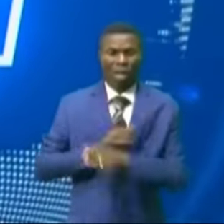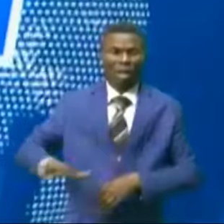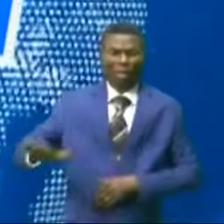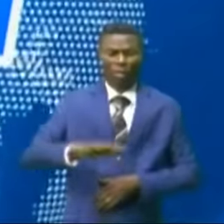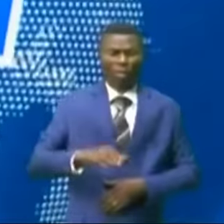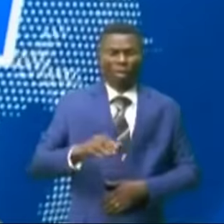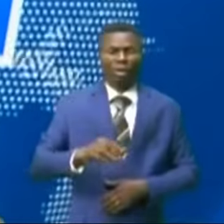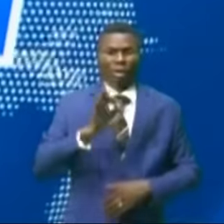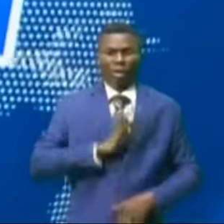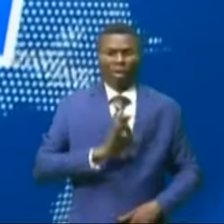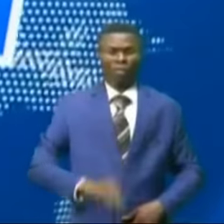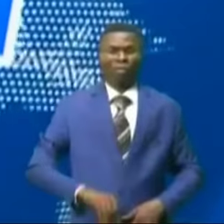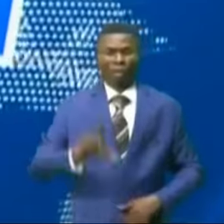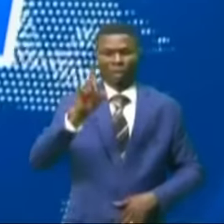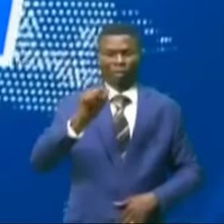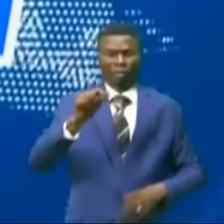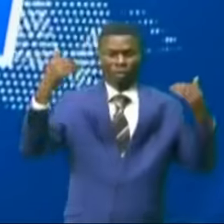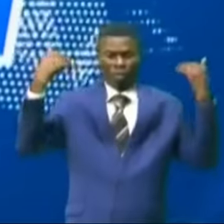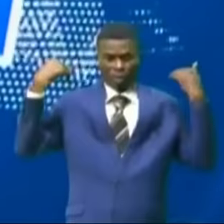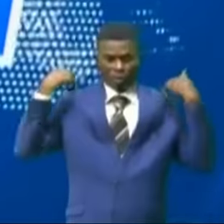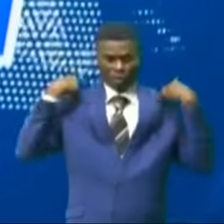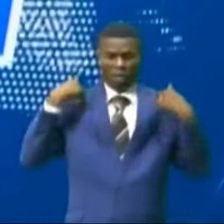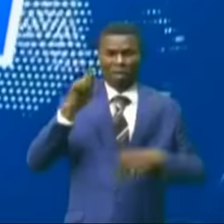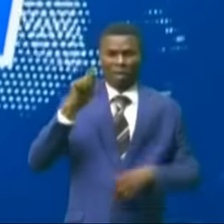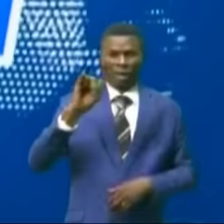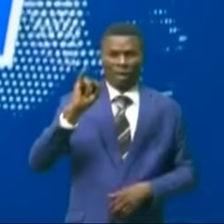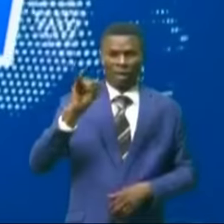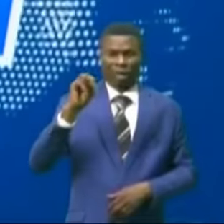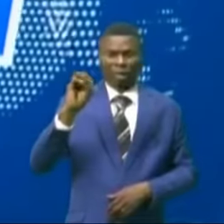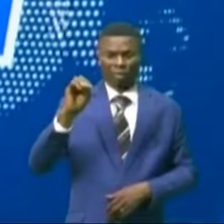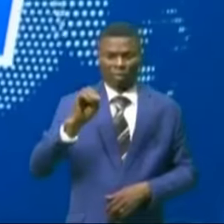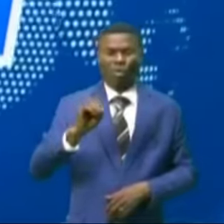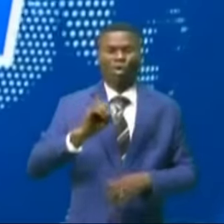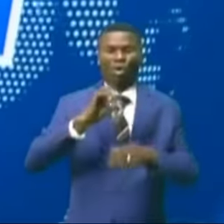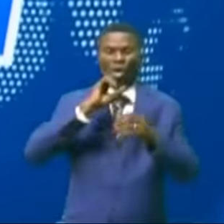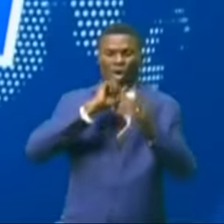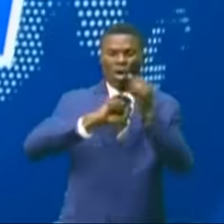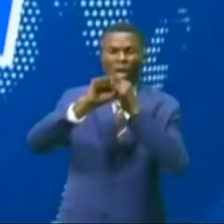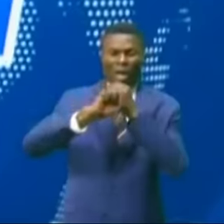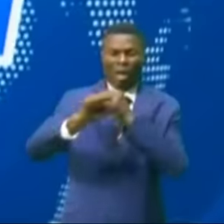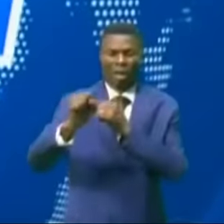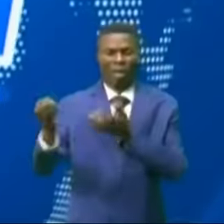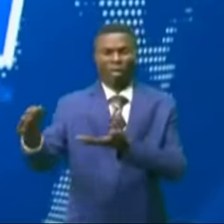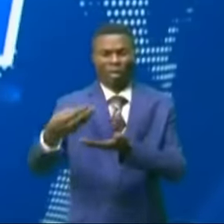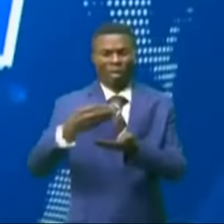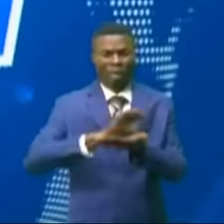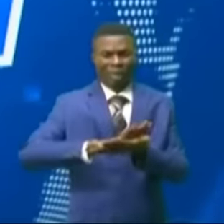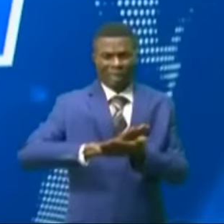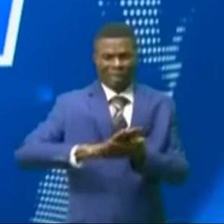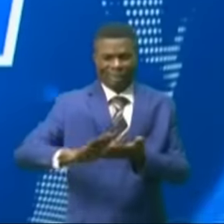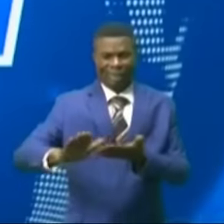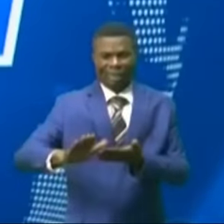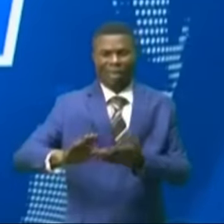que dirige Timothée Lenoir a lancé une campagne d'assainissement pour un environnement sain. C'est un commentaire de Bobo Anan Koukoumokonji.